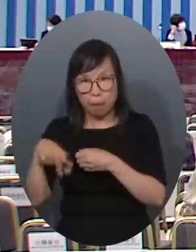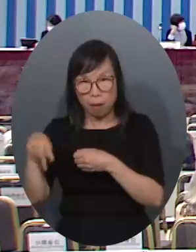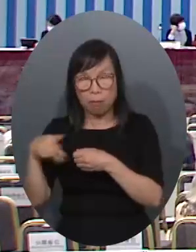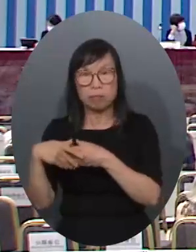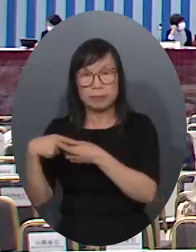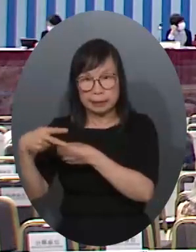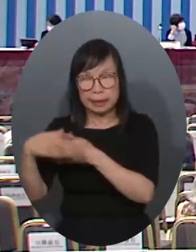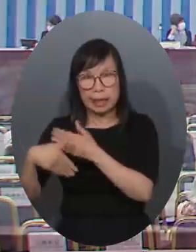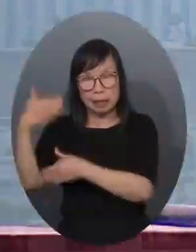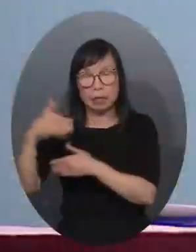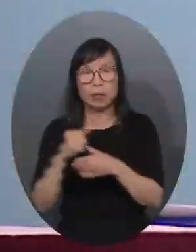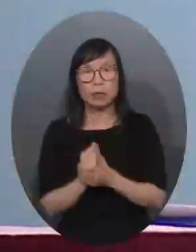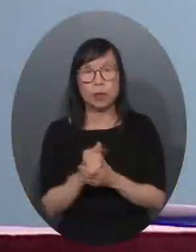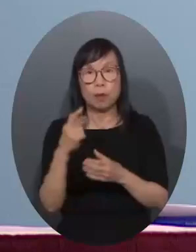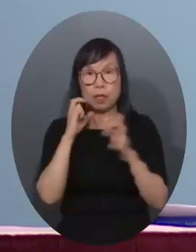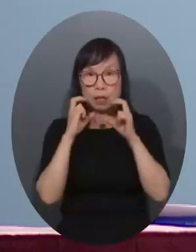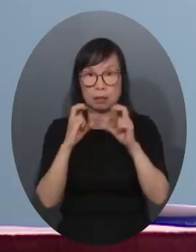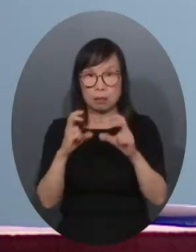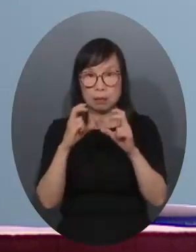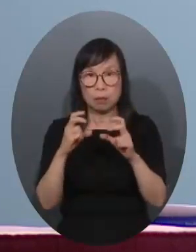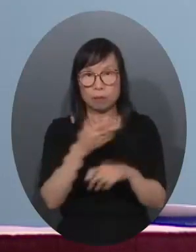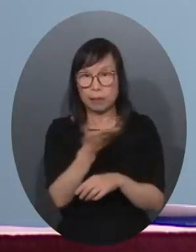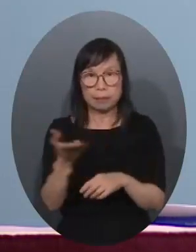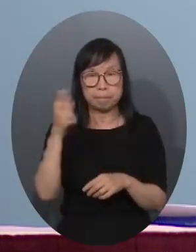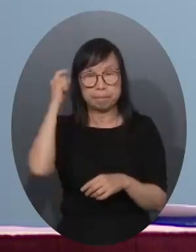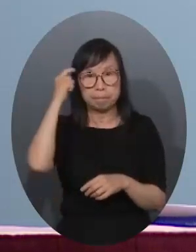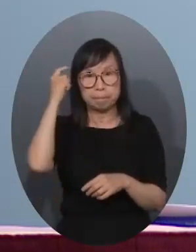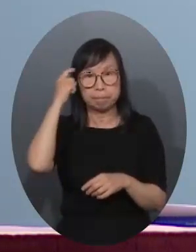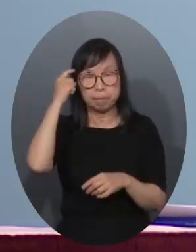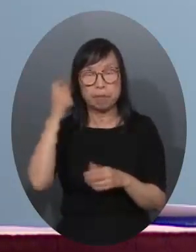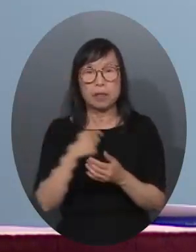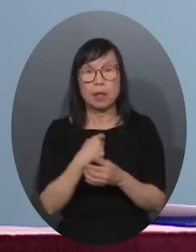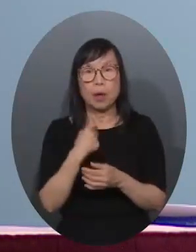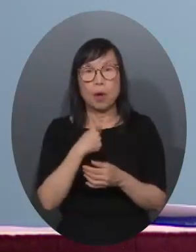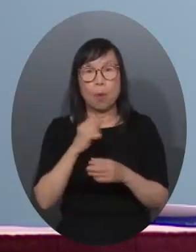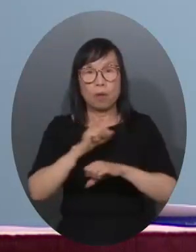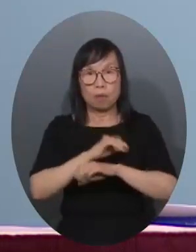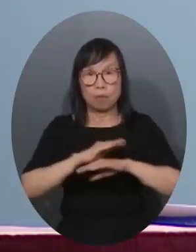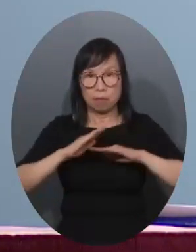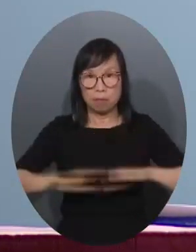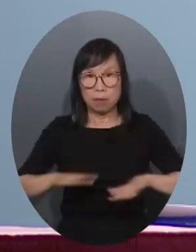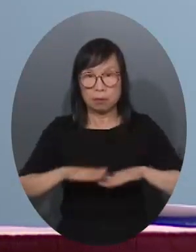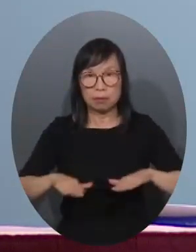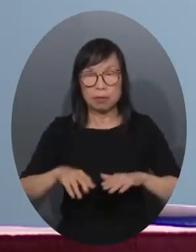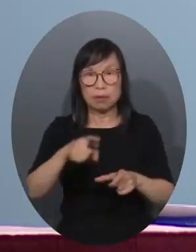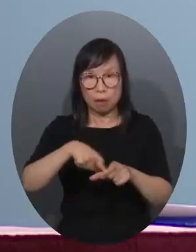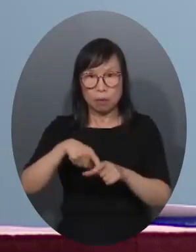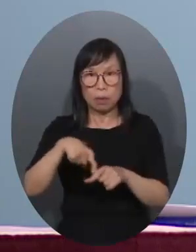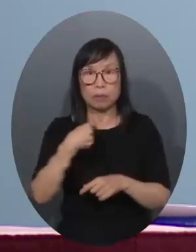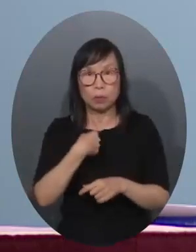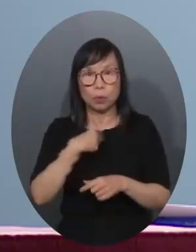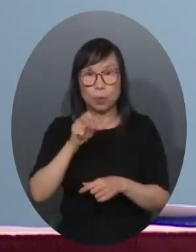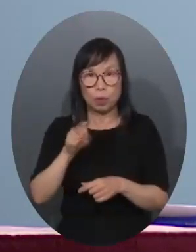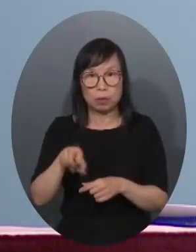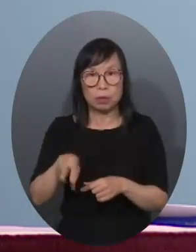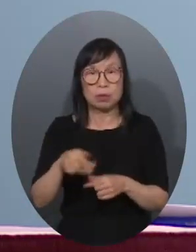權咧，即係作為一間鐵路公司，大家都知道咧，我哋需要有一個穩定嘅經常性收入，去維持我